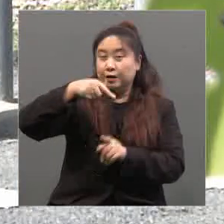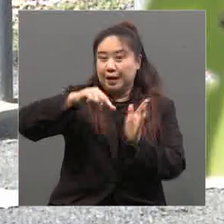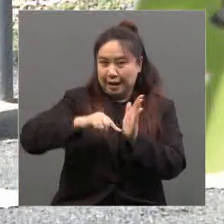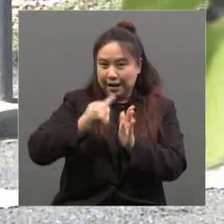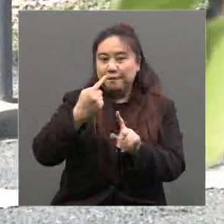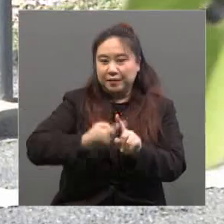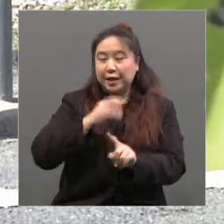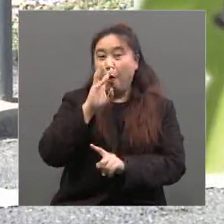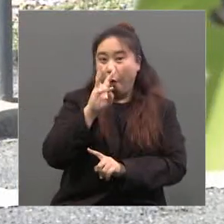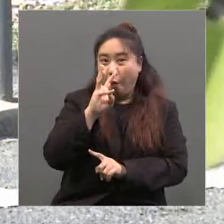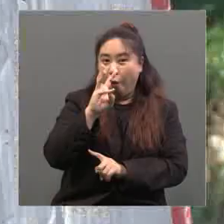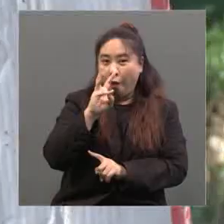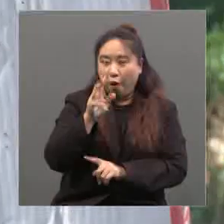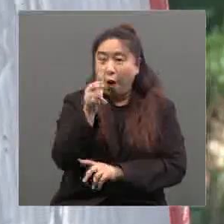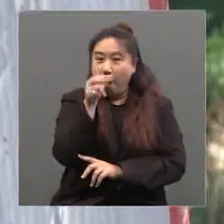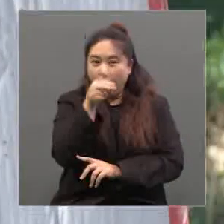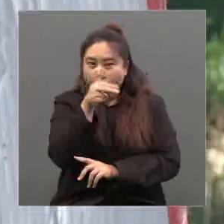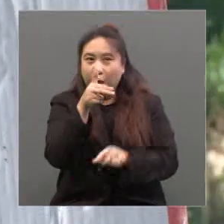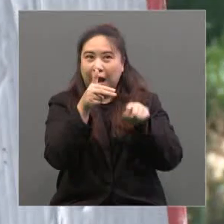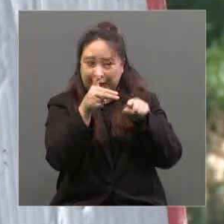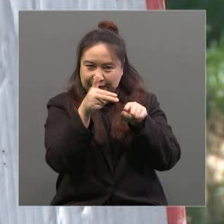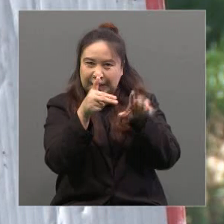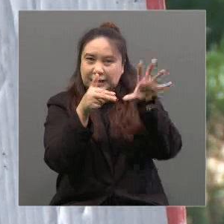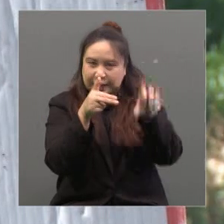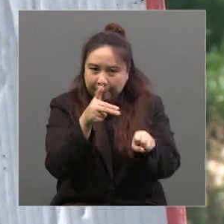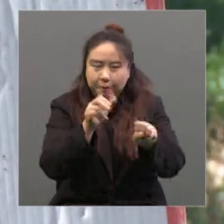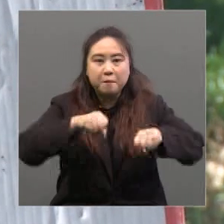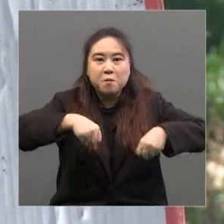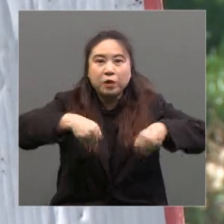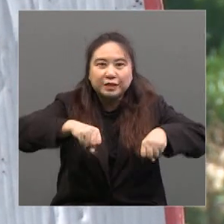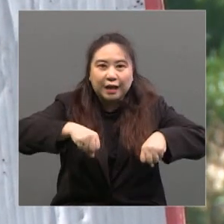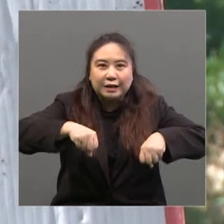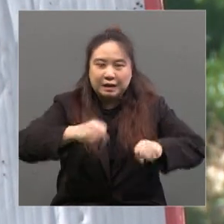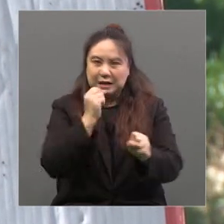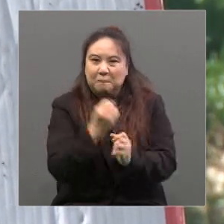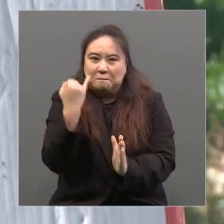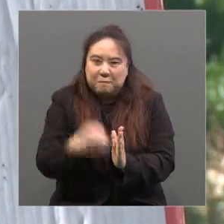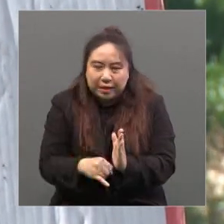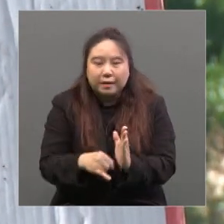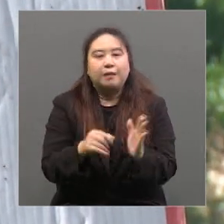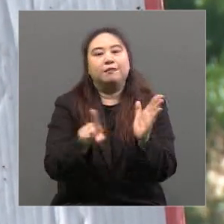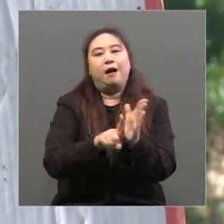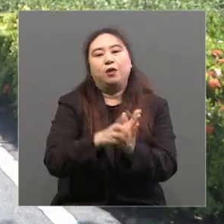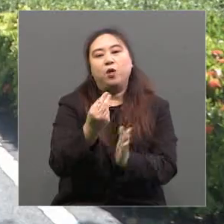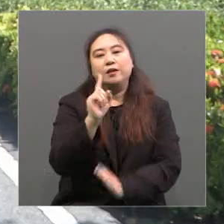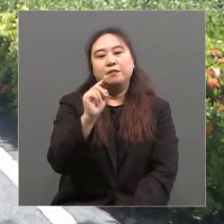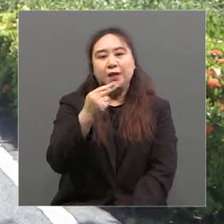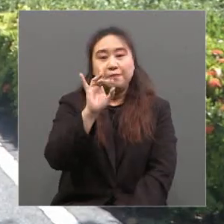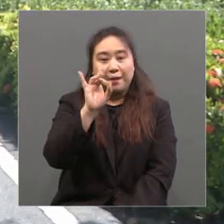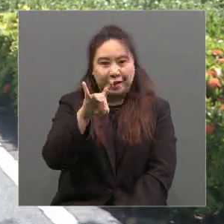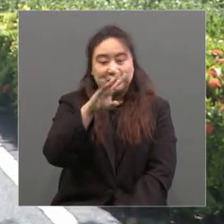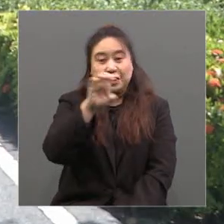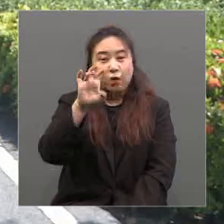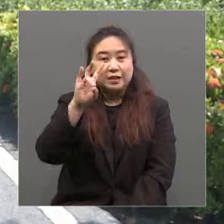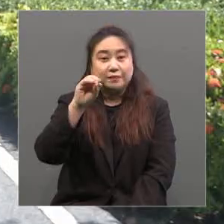ผ่านมากล้องที่เป็น AIเนี่ยสามารถตรวจจับรถมอเตอร์ไซค์ฝ่าฝืนได้18,474